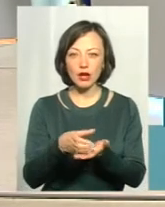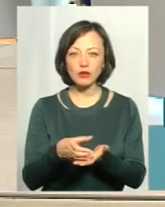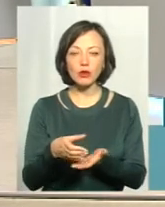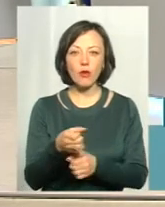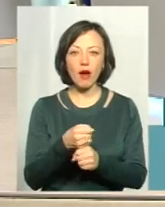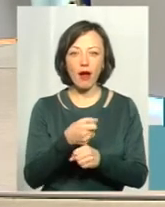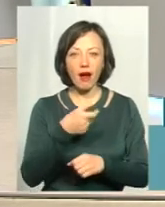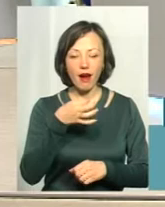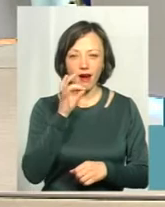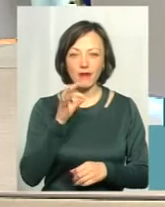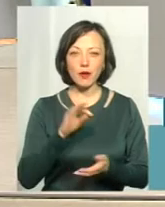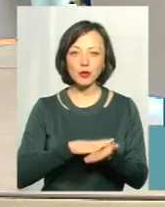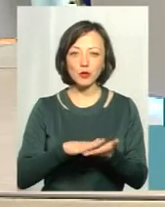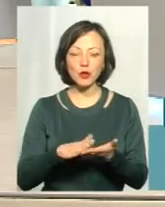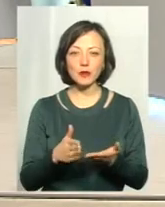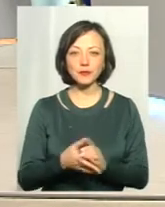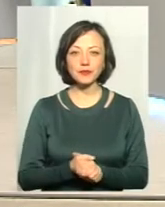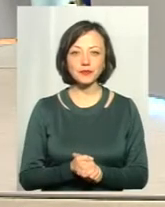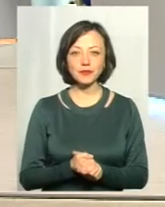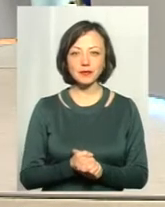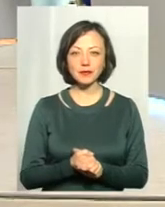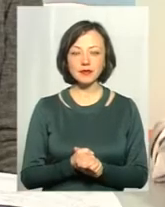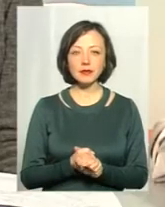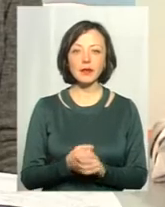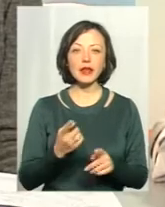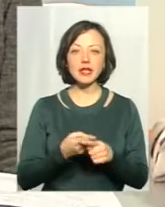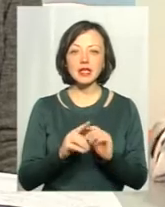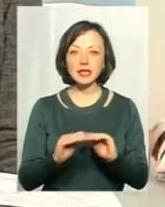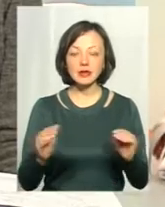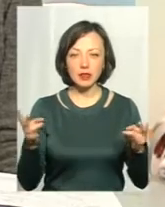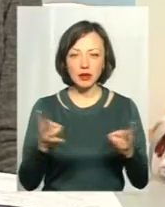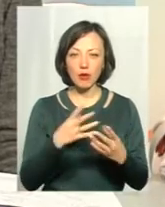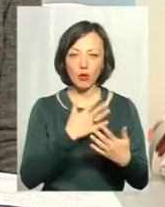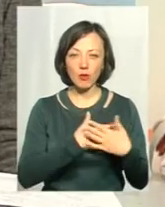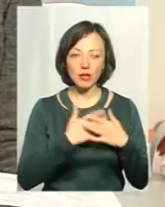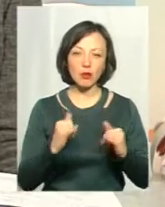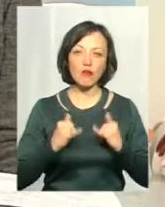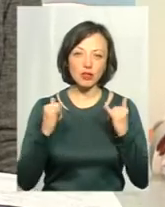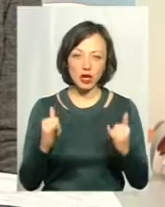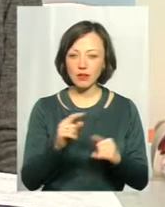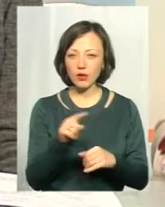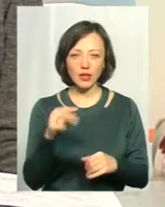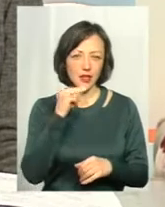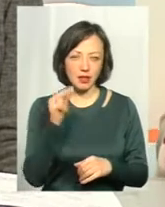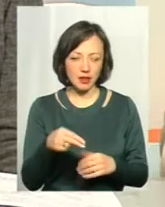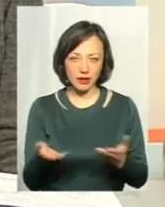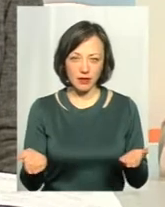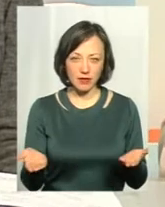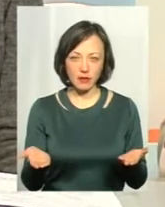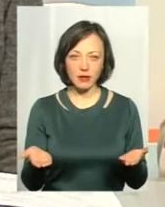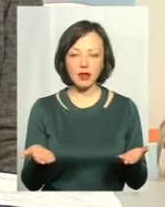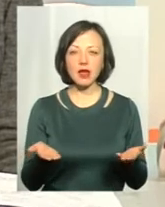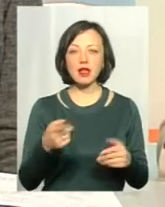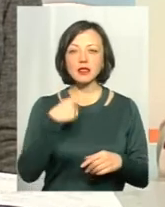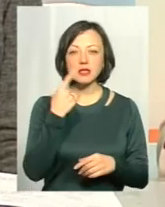кави, бутерброд, ви знаєте, це діти, яких потрібно дійсно любити, поважати, вони не винні. І, як сказав